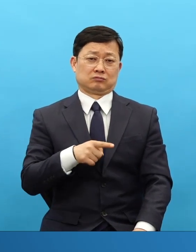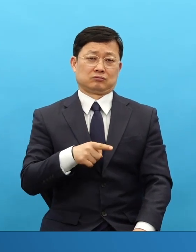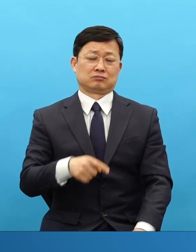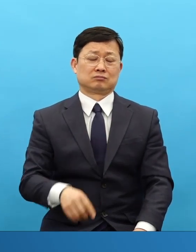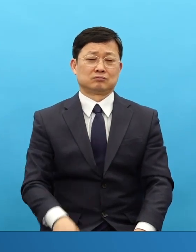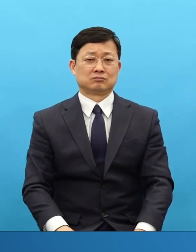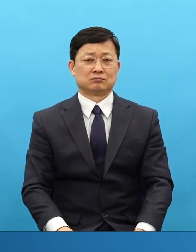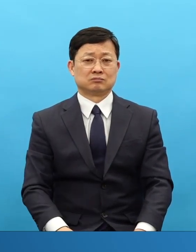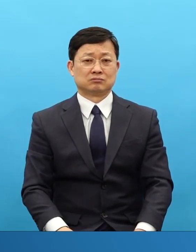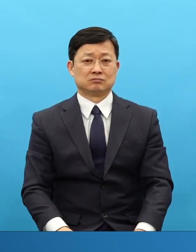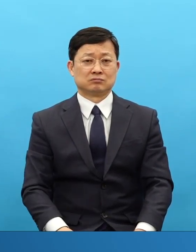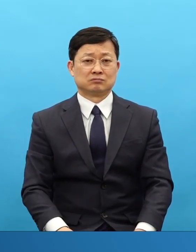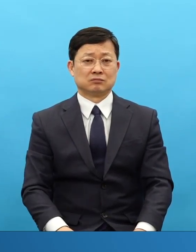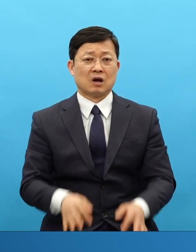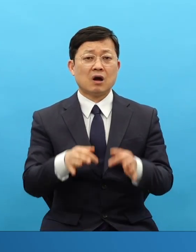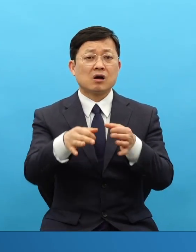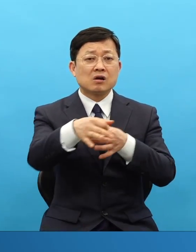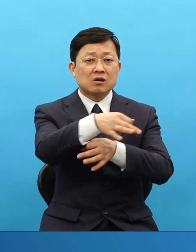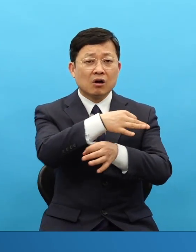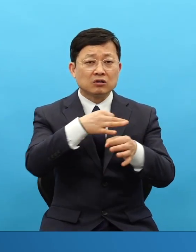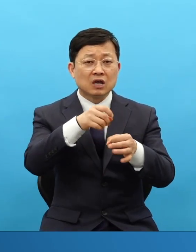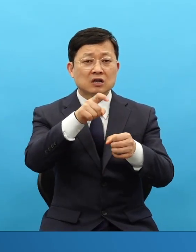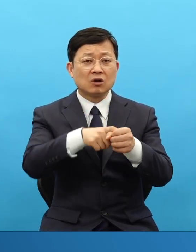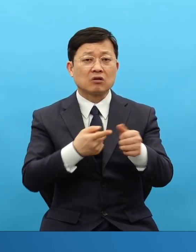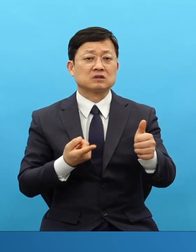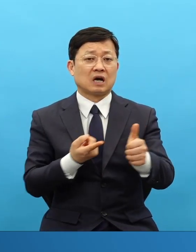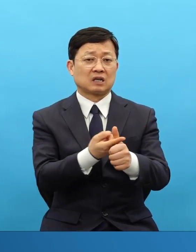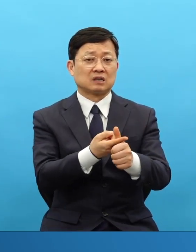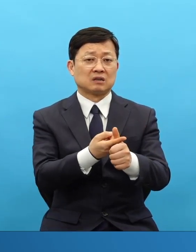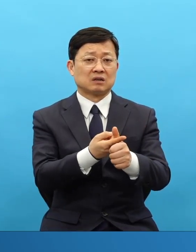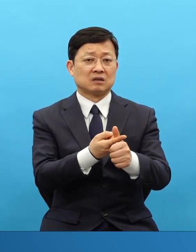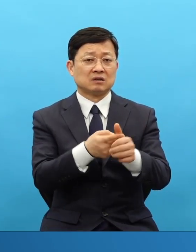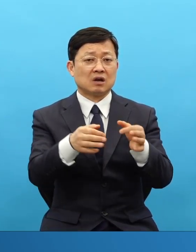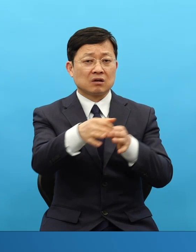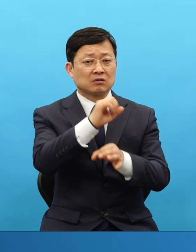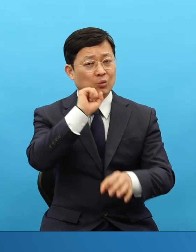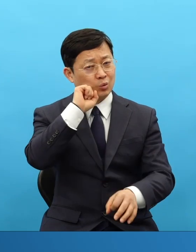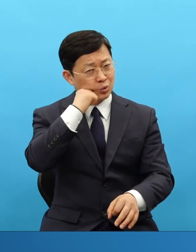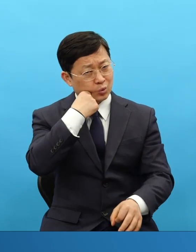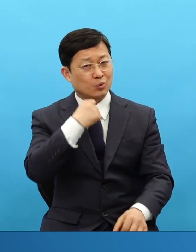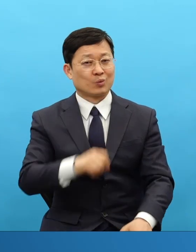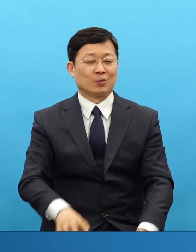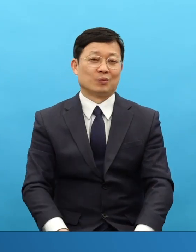특히 뭐예요 이 경제예요 굉장히 어려운 상황이 되있고요